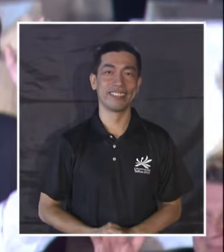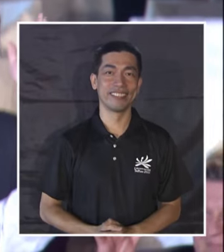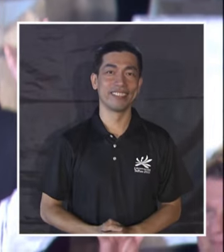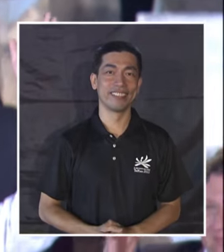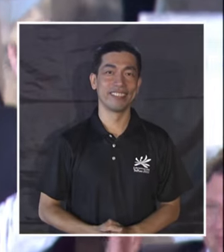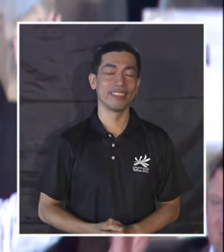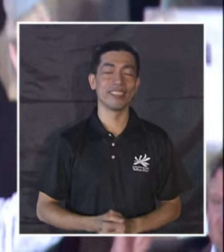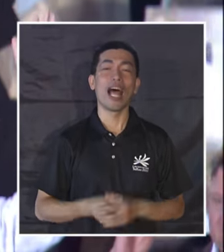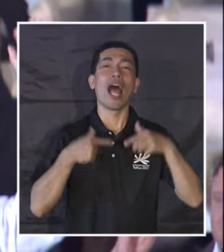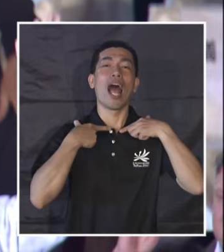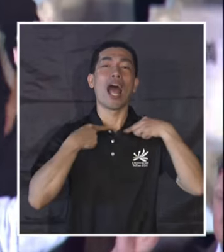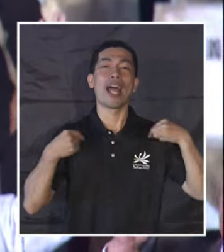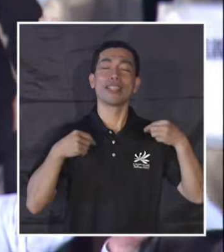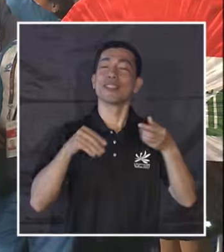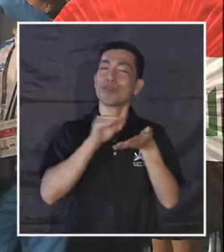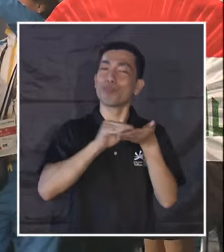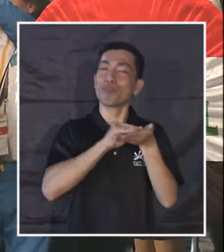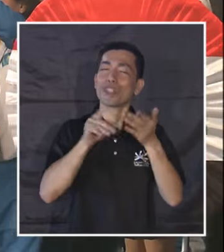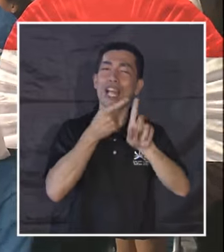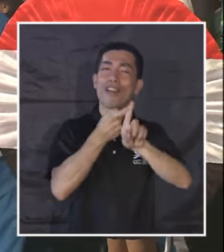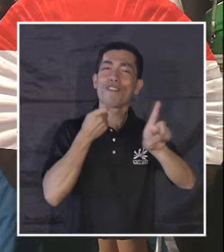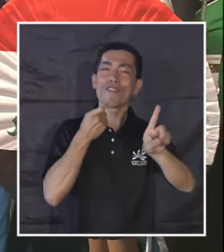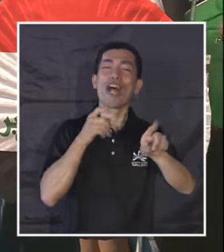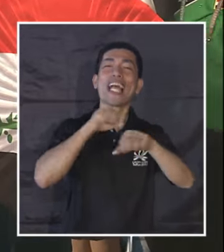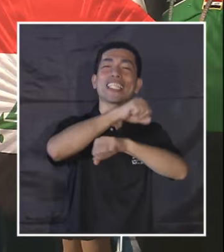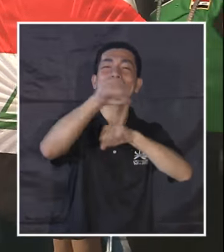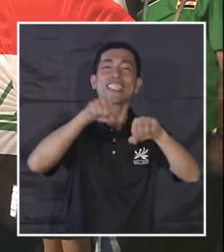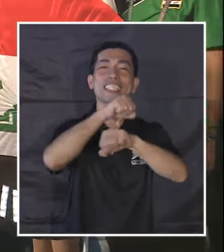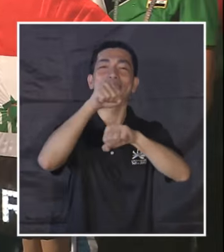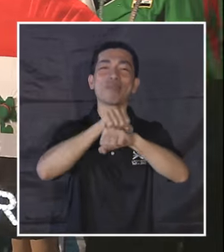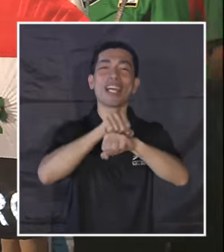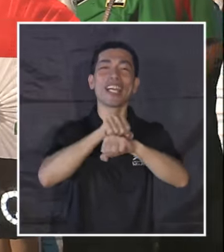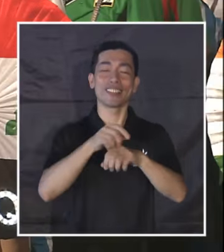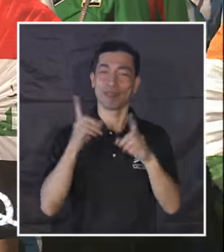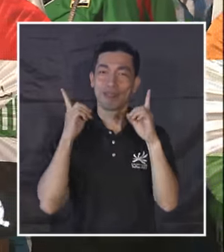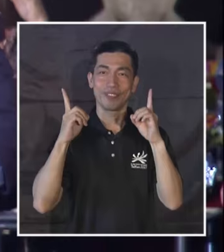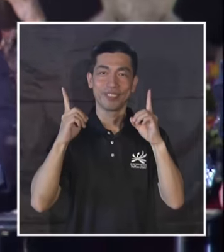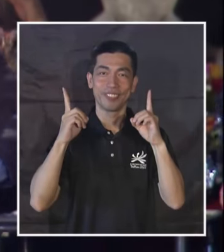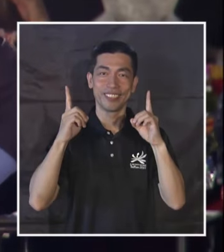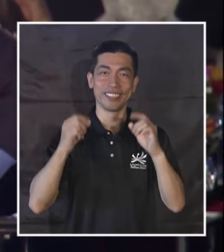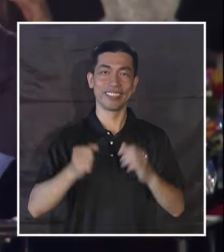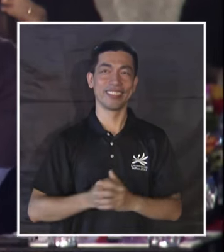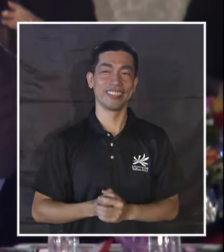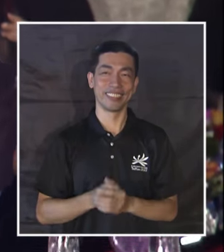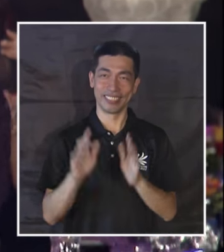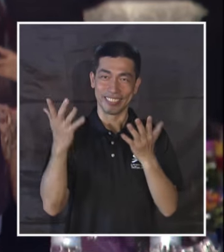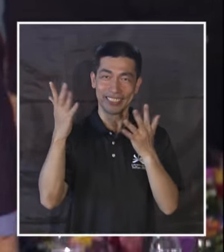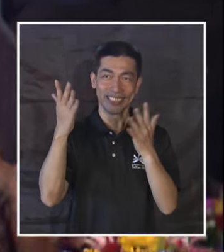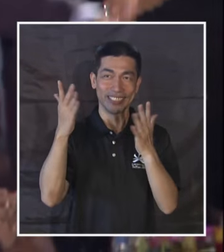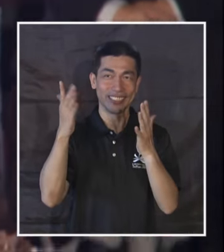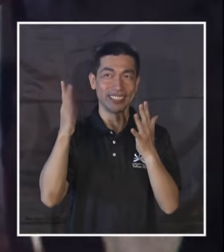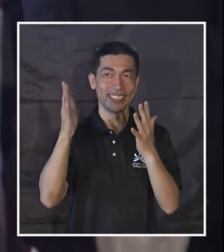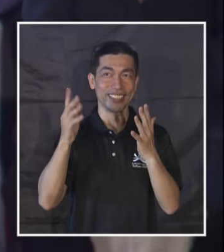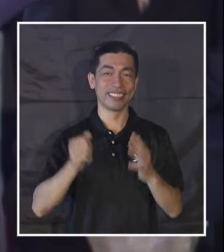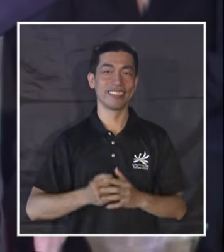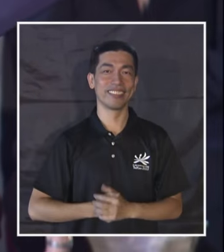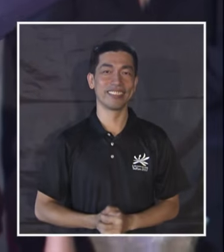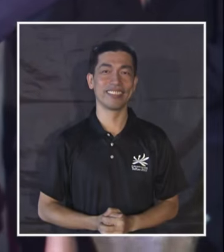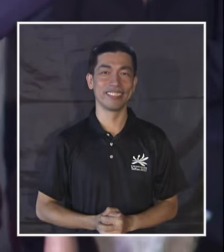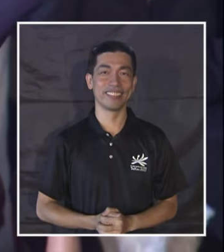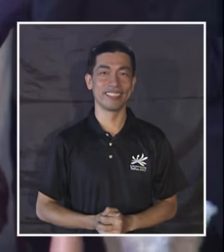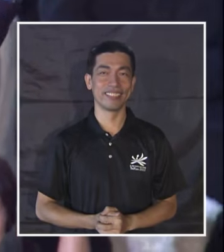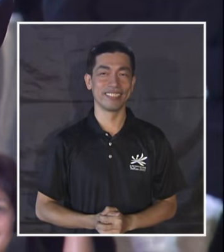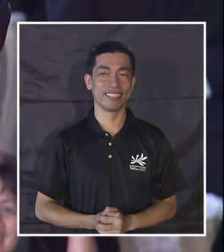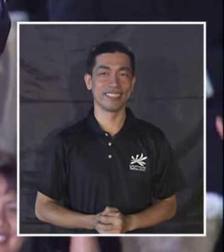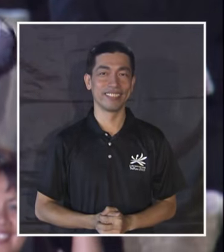秘书长来自新加坡 Dennis Tan， 欢迎秘书长。 以及来自